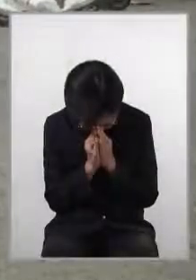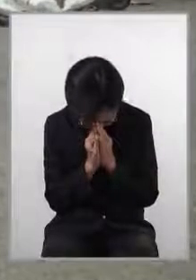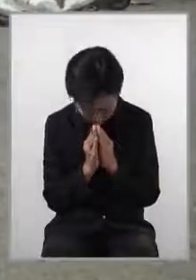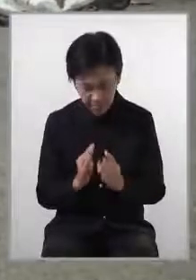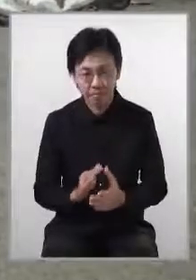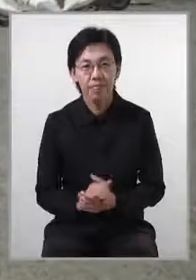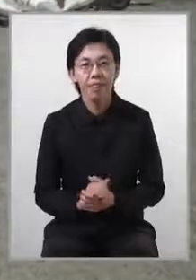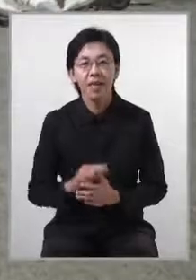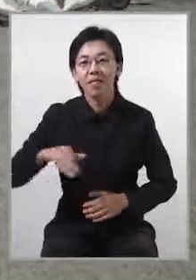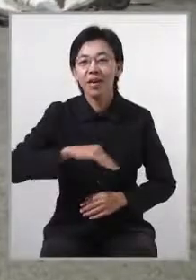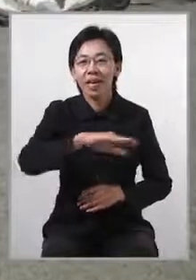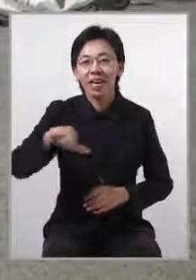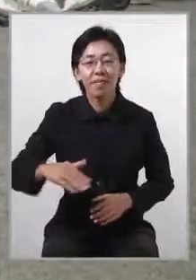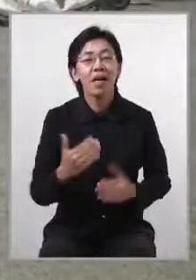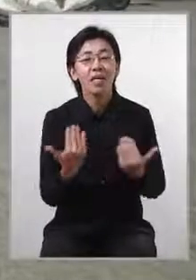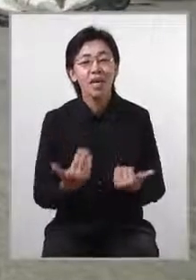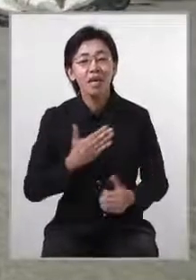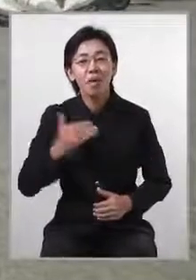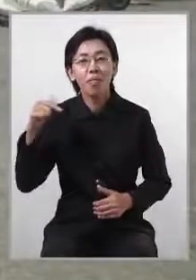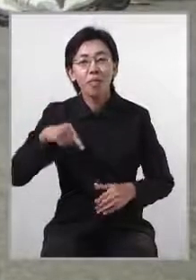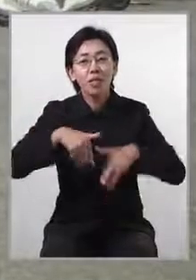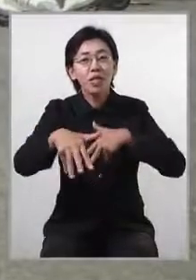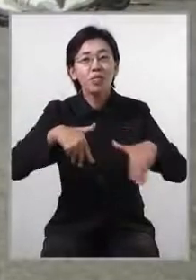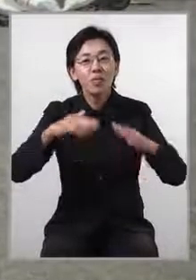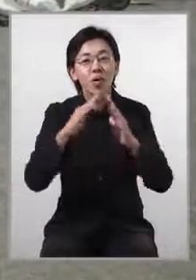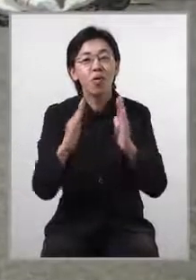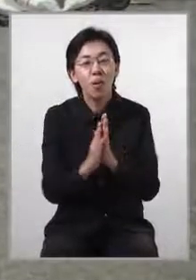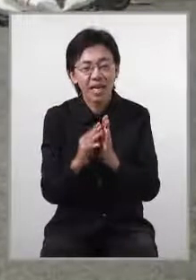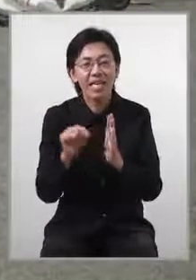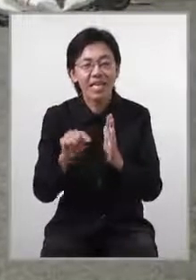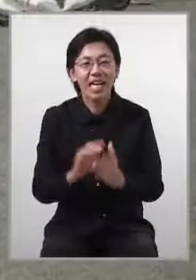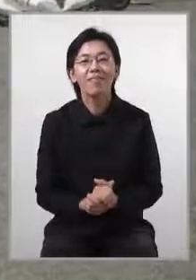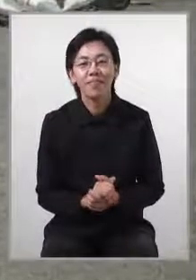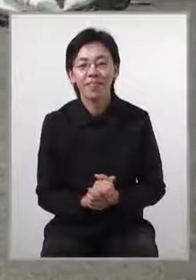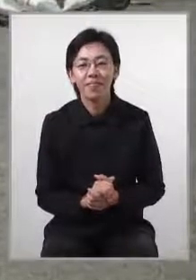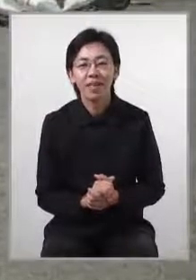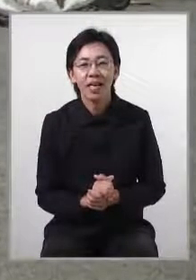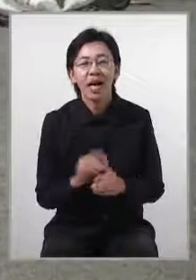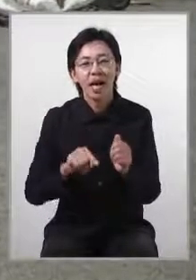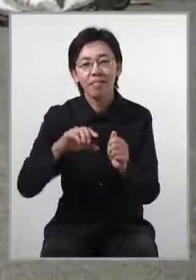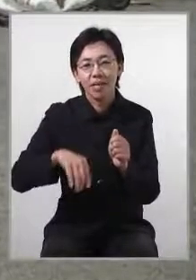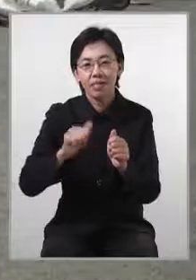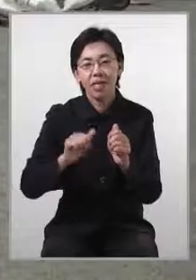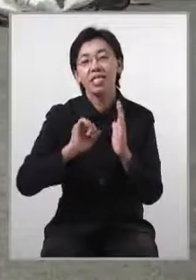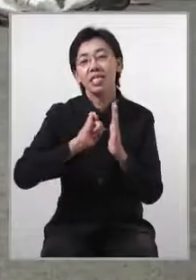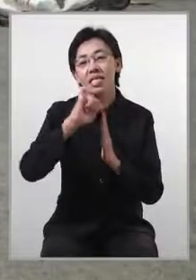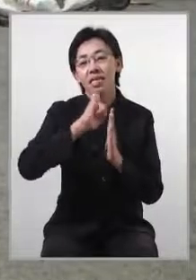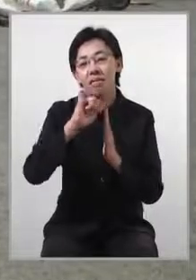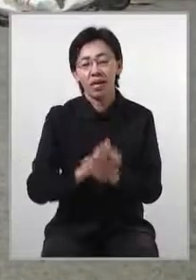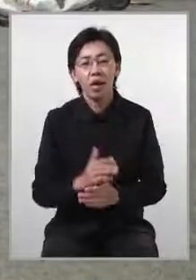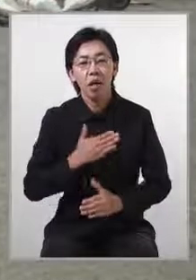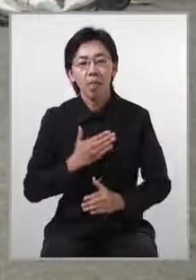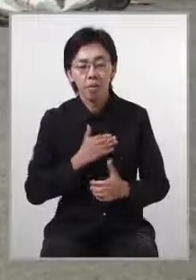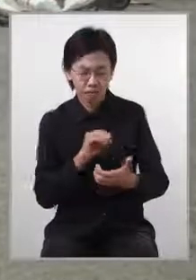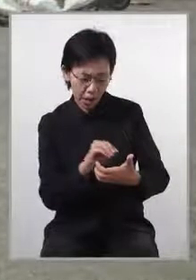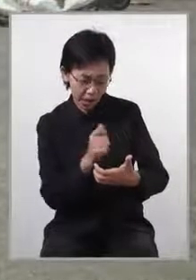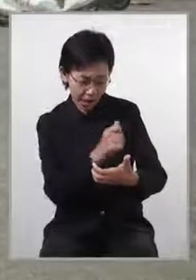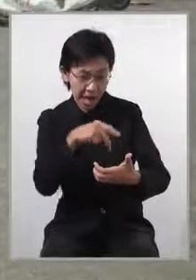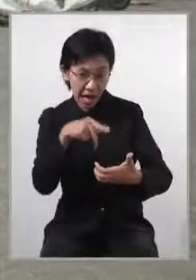สวัสดีครับคุณผู้ชมครับตอนนี้ผมอยู่บริเวณชุมชนวัดเกตที่อำเภอเมืองจังหวัดเชียงใหม่นะครับผมมาตาม Trip